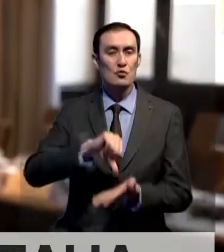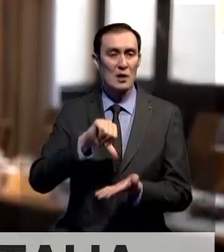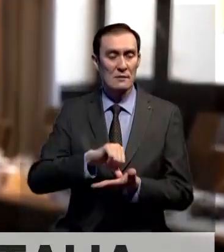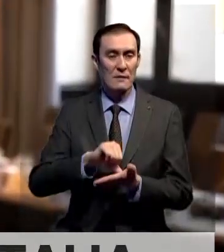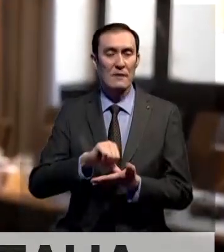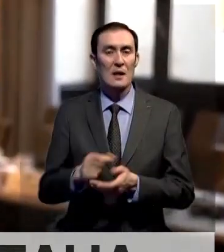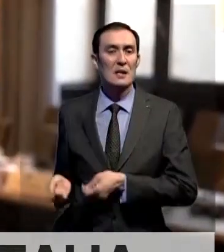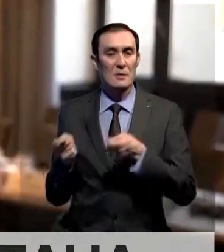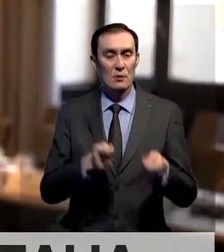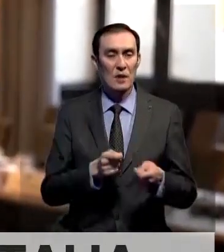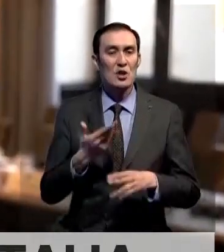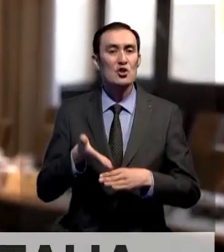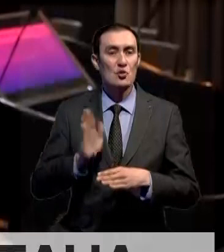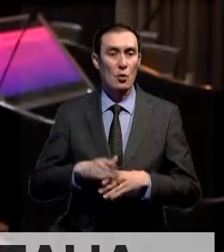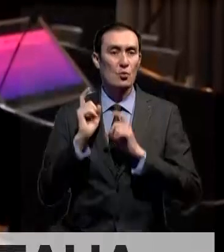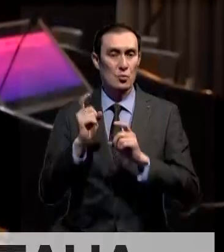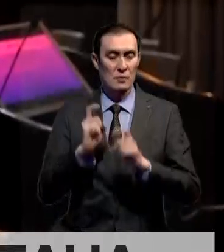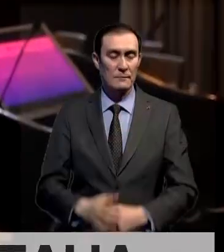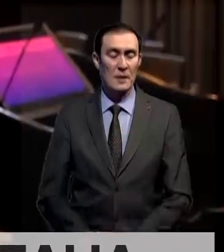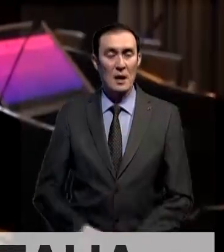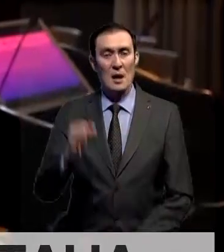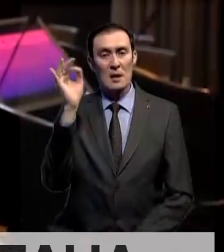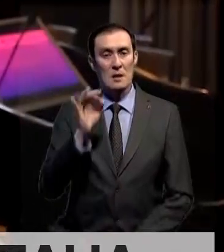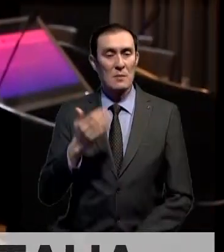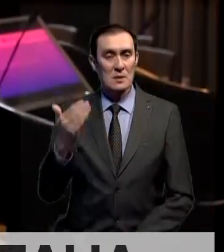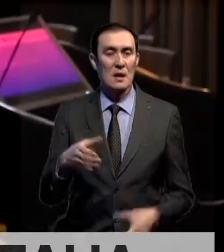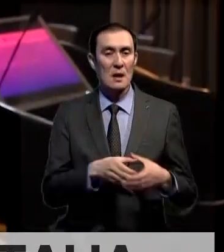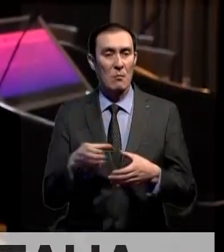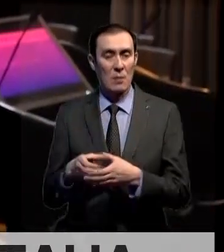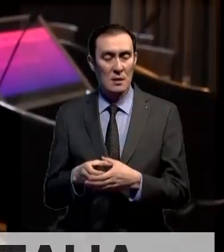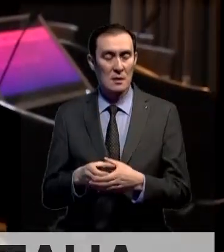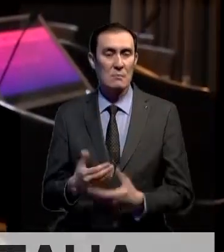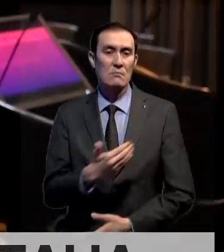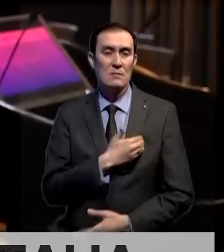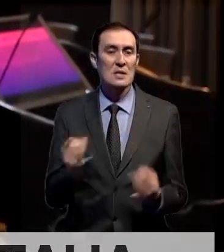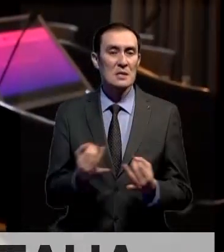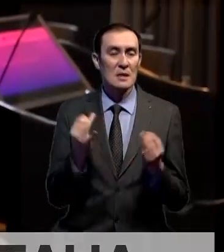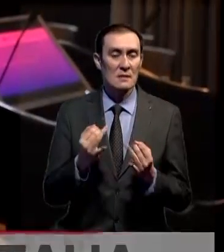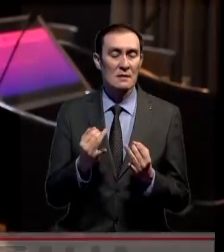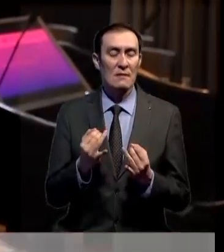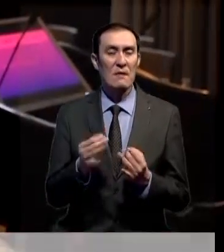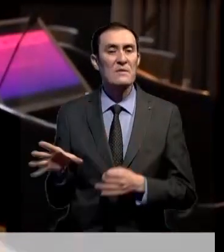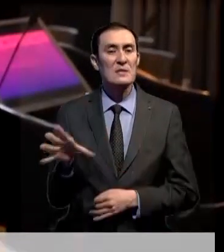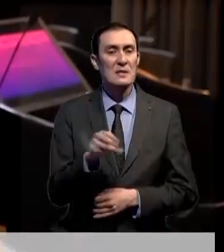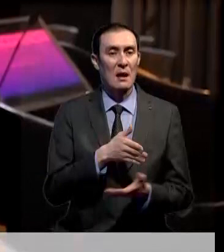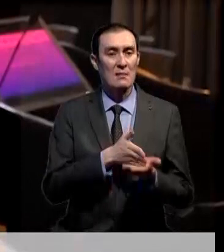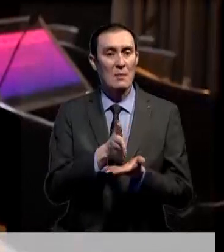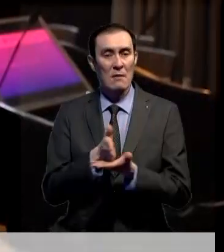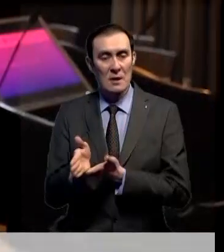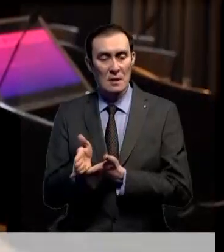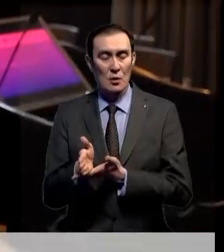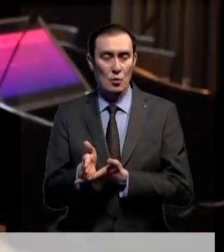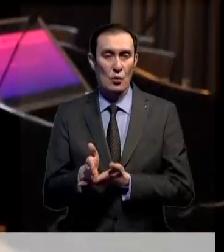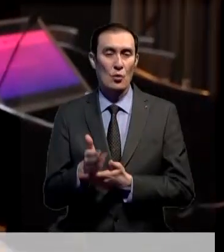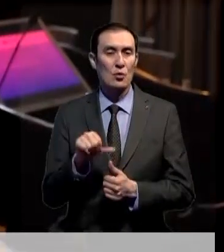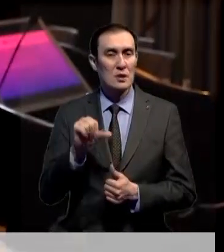в транспортировке тяжелых грузов. Немецкие компании проявляют интерес практически во всех сейчас направлениях, но приоритетно